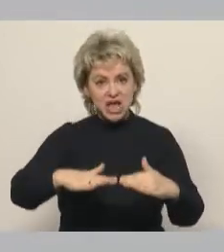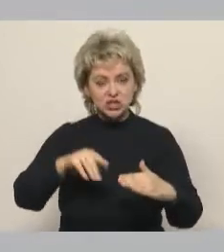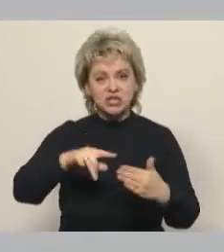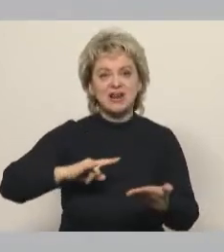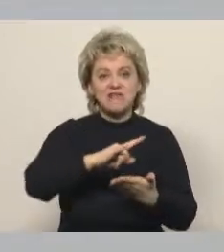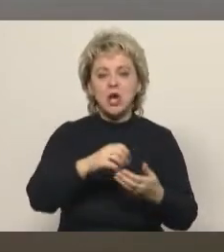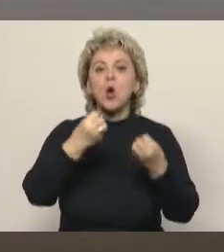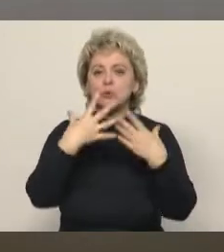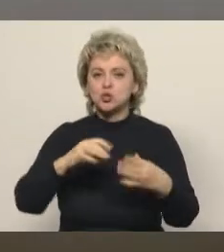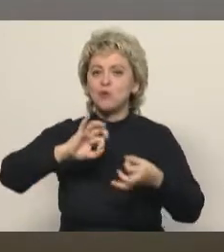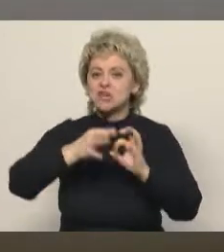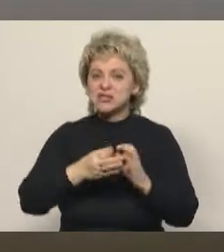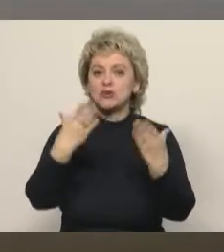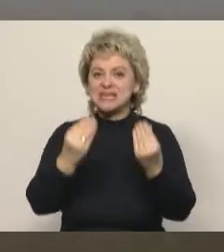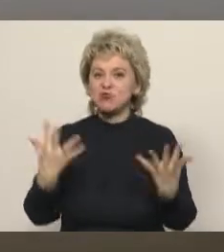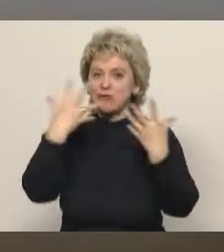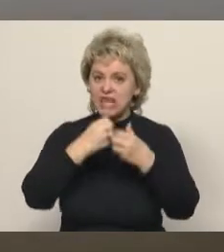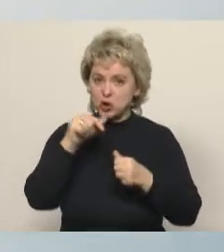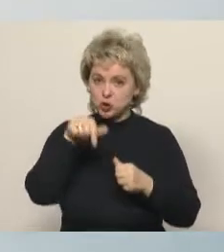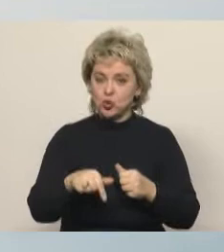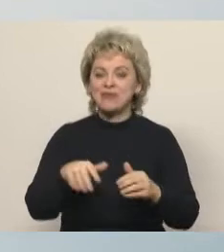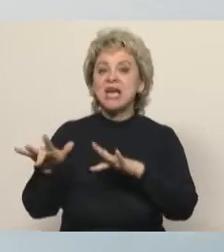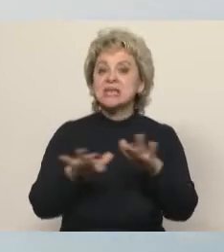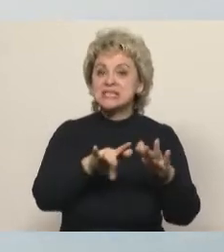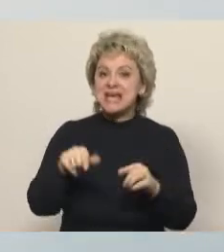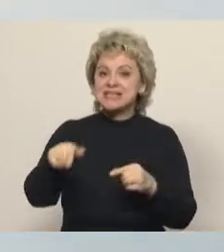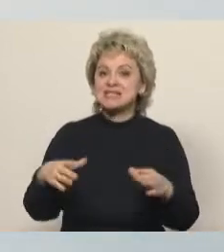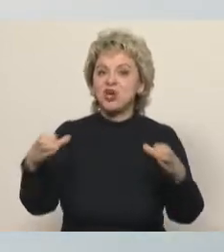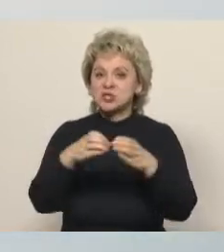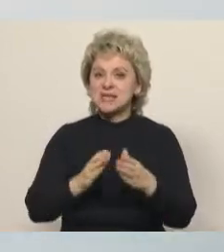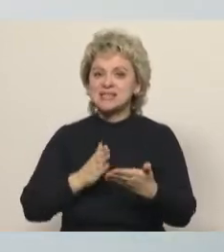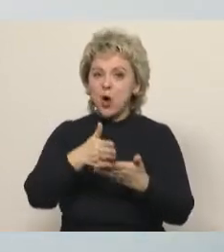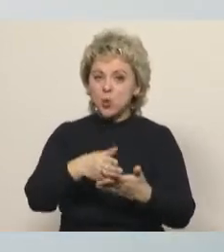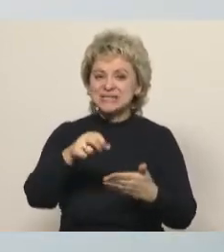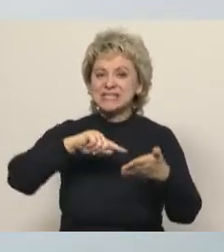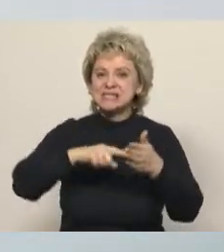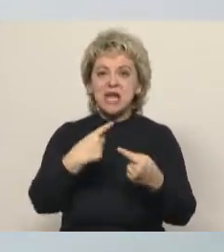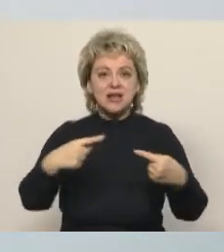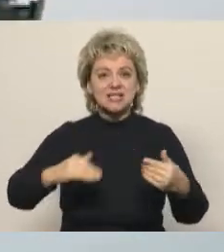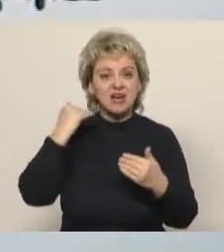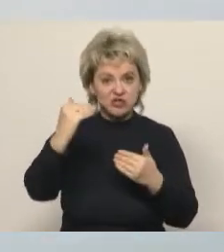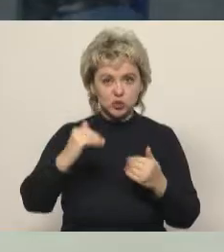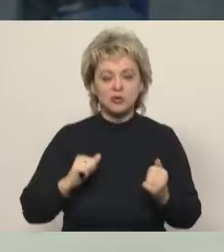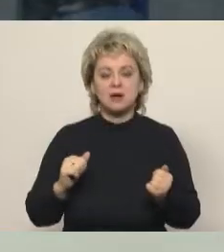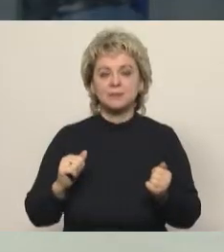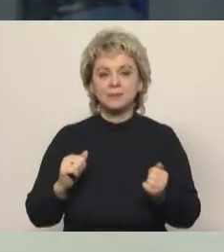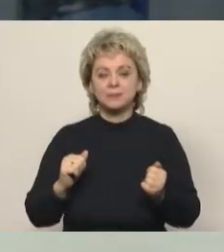– простого и сложного, дневного и ночного, и действия звеньев при заходе на цель на разных высотах.